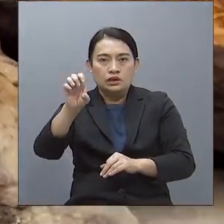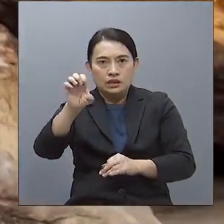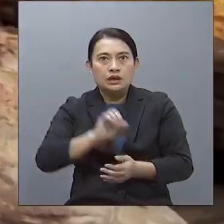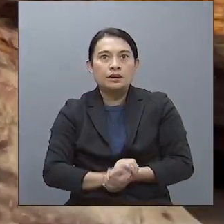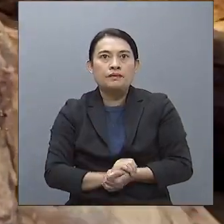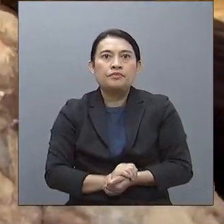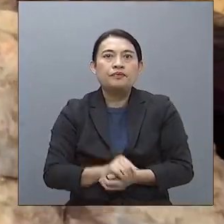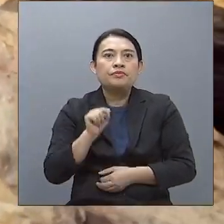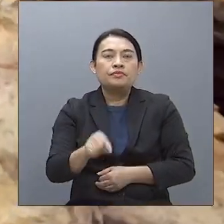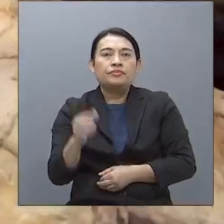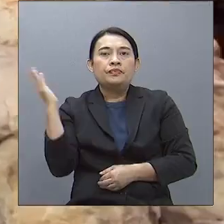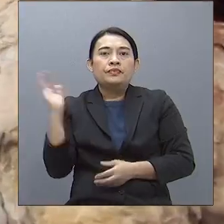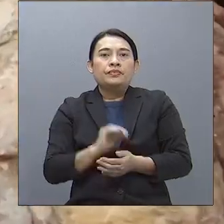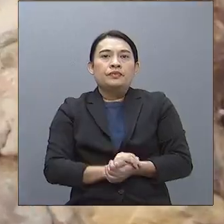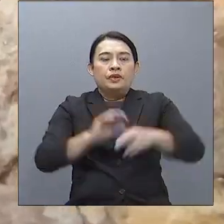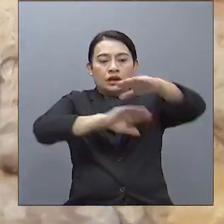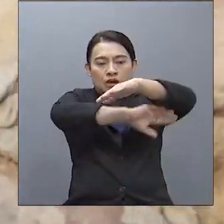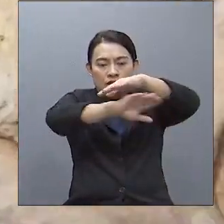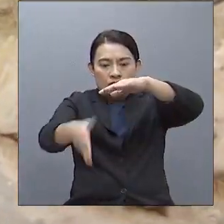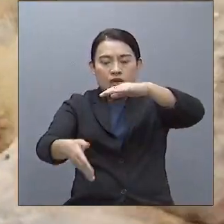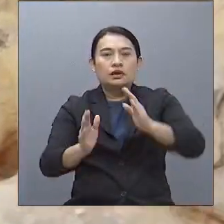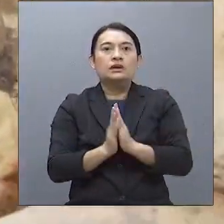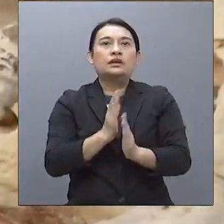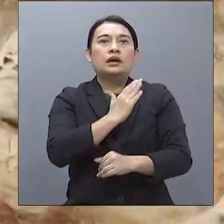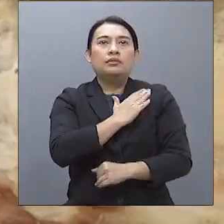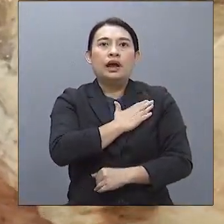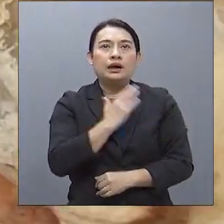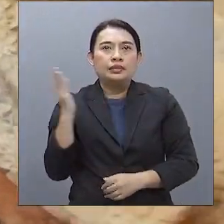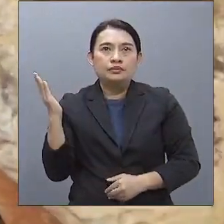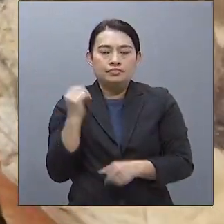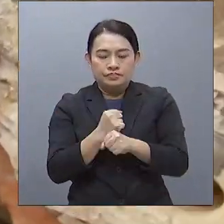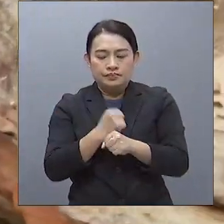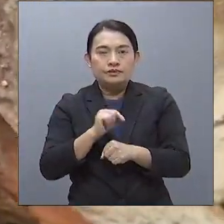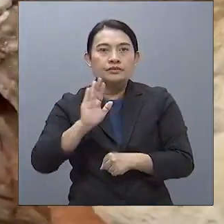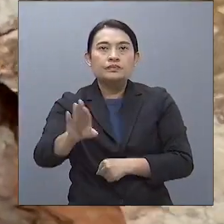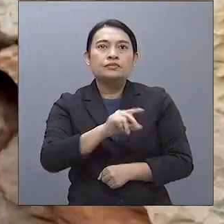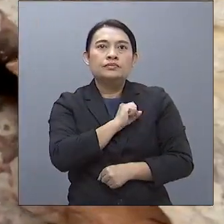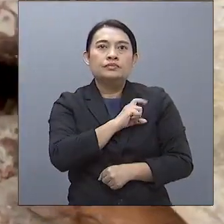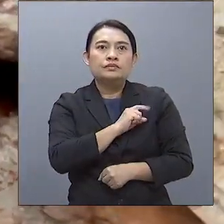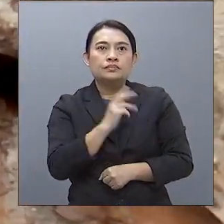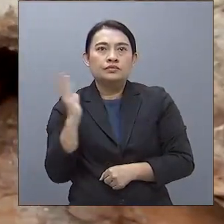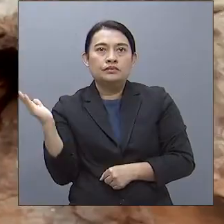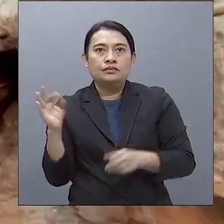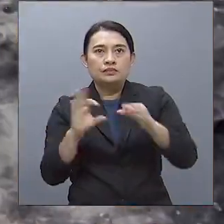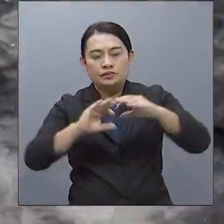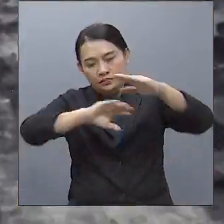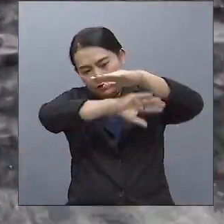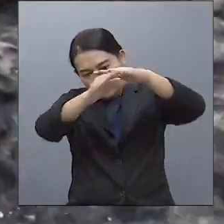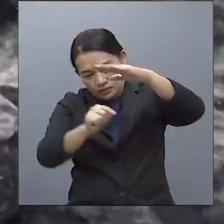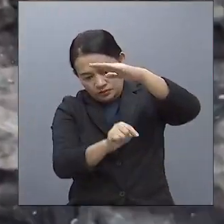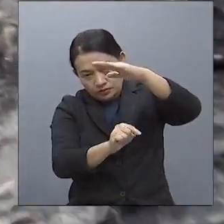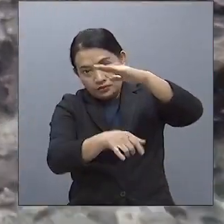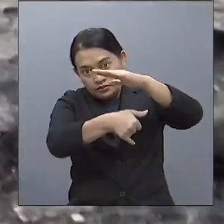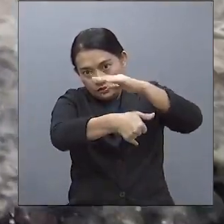เตี้ยๆรูปร่างแคบยาวที่ถูกดัดแปลงให้เป็นศาสนสถานของศาสนาพุทธโดยผนังใต้เพิงหินจะสลักรูปพระพุทธรูป